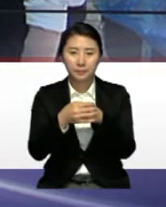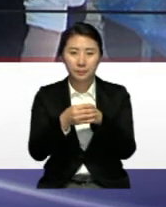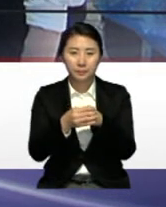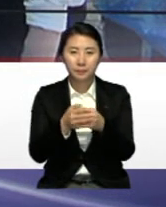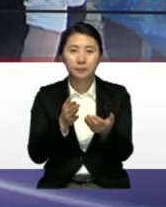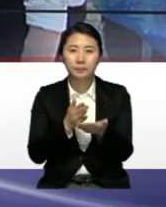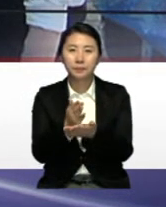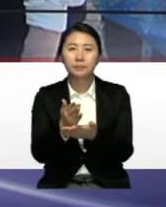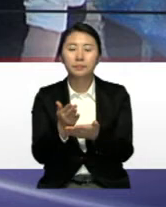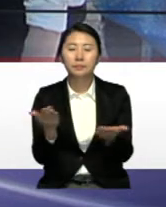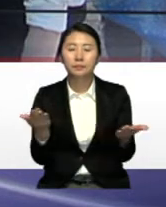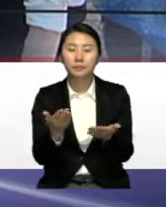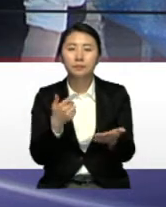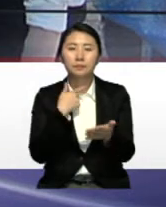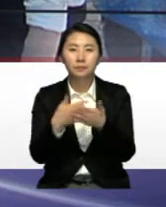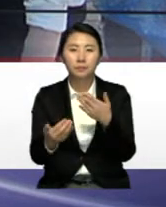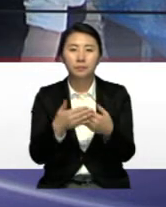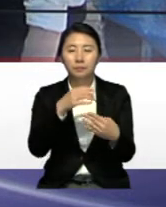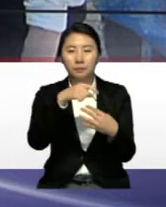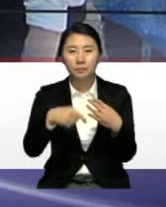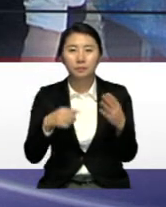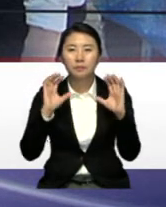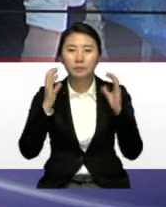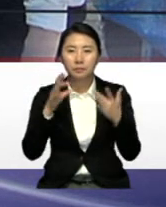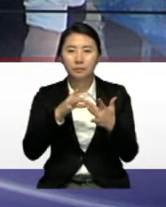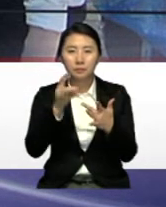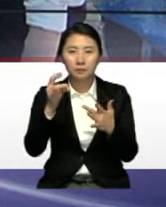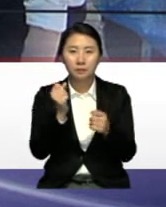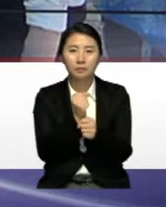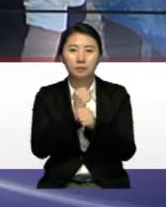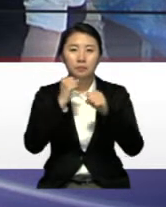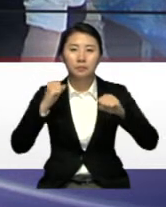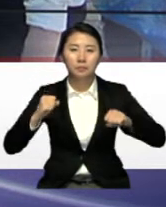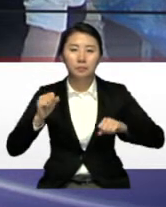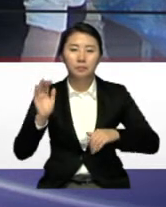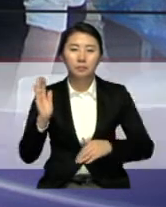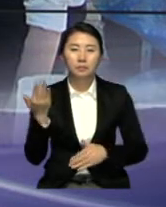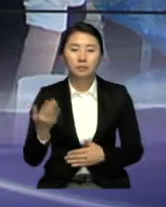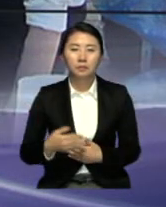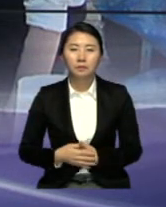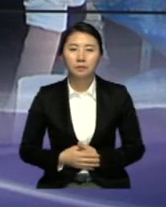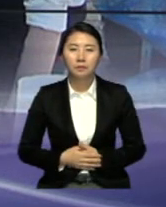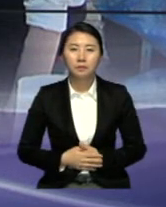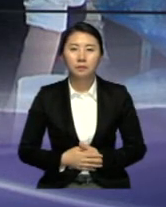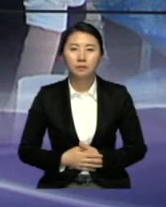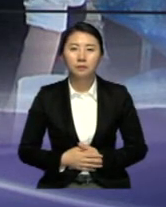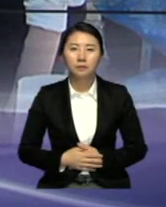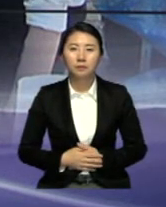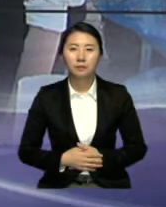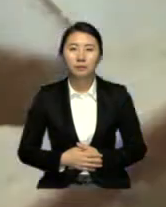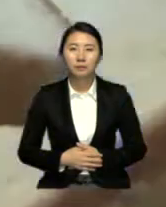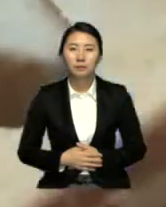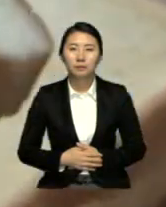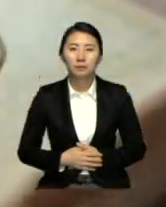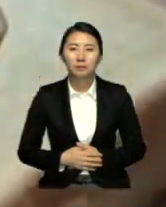마포에서는 진로직업 체험 프로그램을 통해 아이들의 선택의 폭을 넓혀주고 있습니다. 보도에 신승훈 기자입니다.